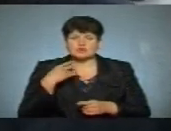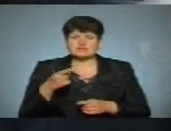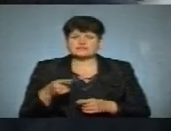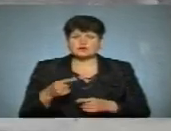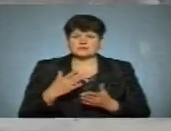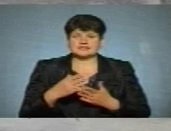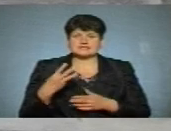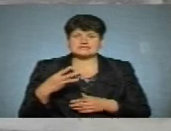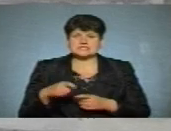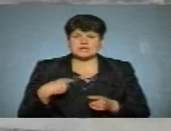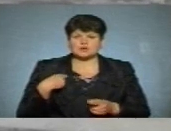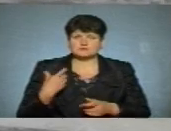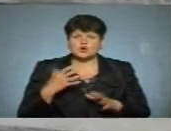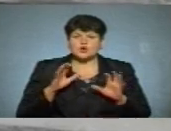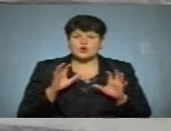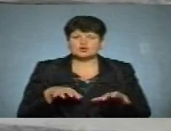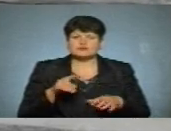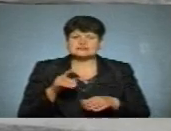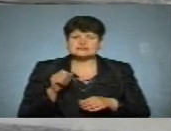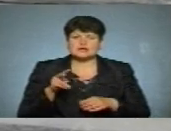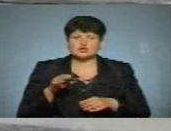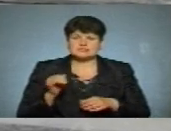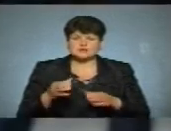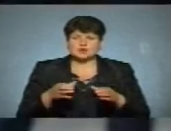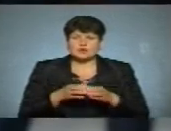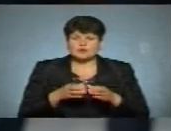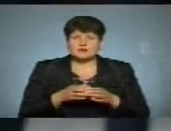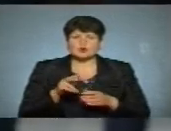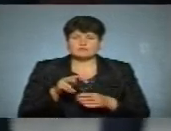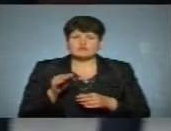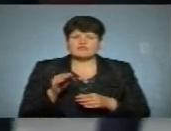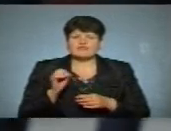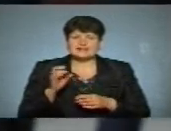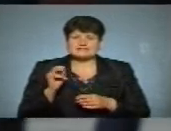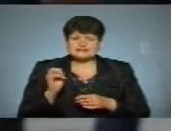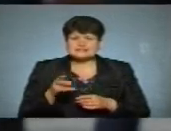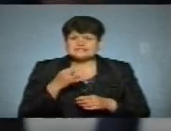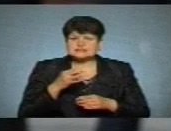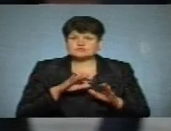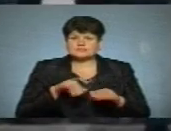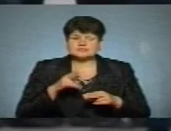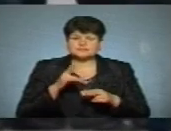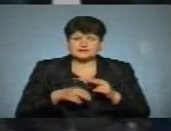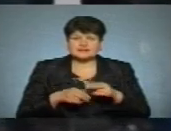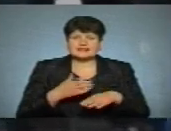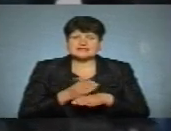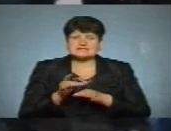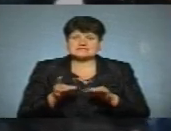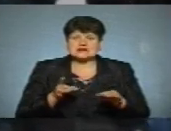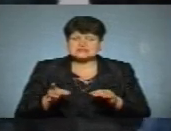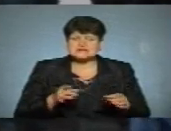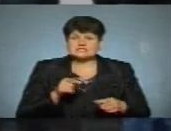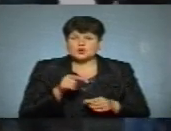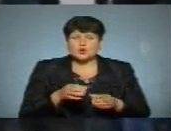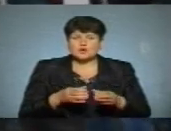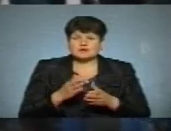30 кілометрів. Голова Залозецької громади Зборівського району Любомир Фесик розповів, що після завершення децентралізації його громада